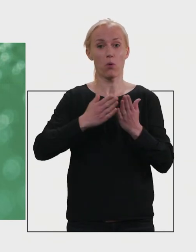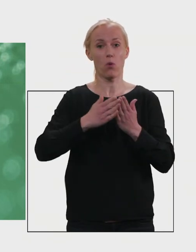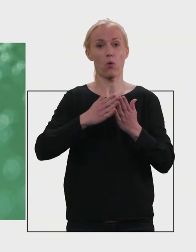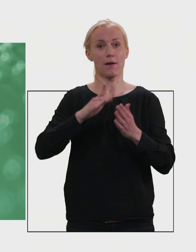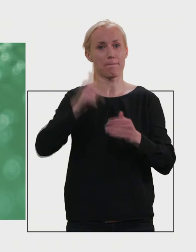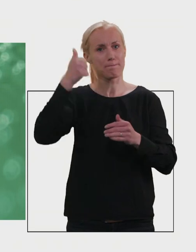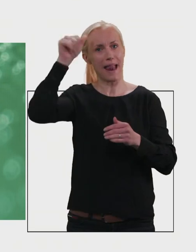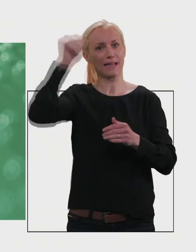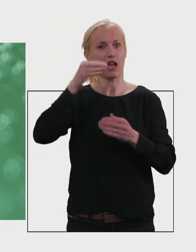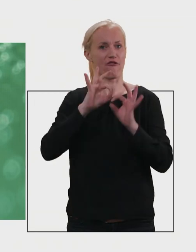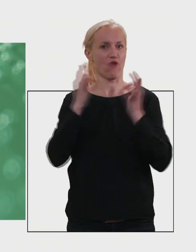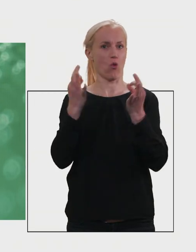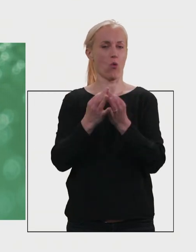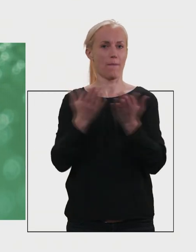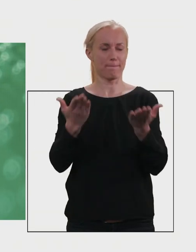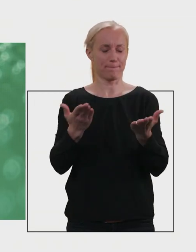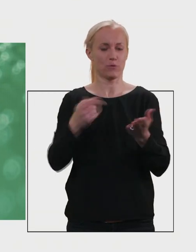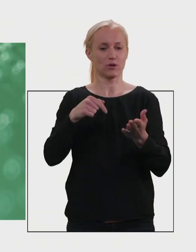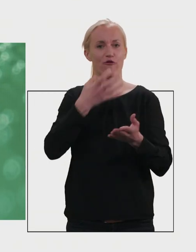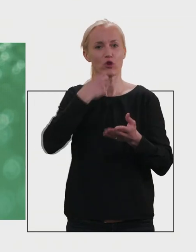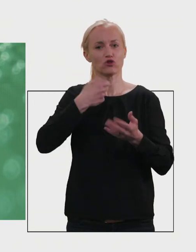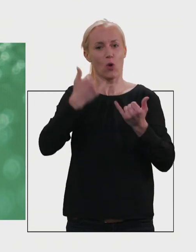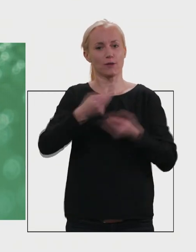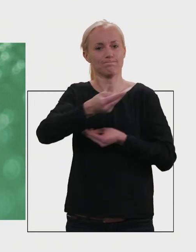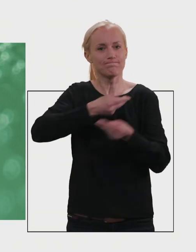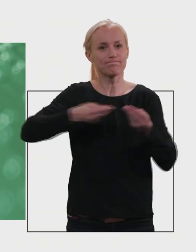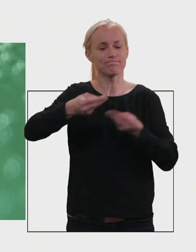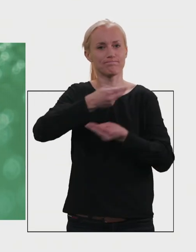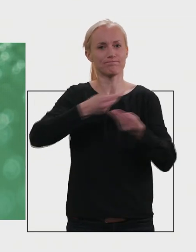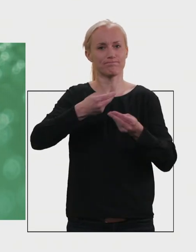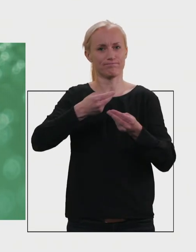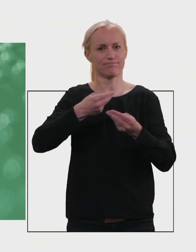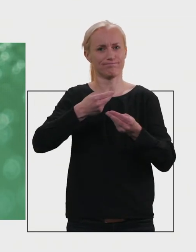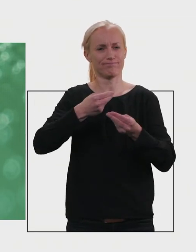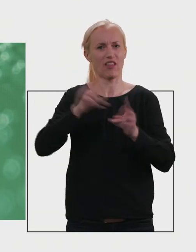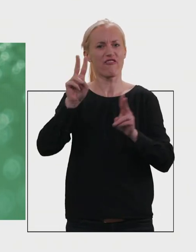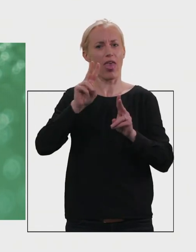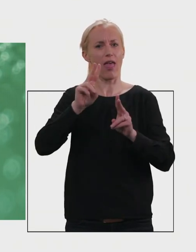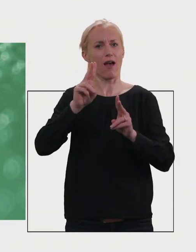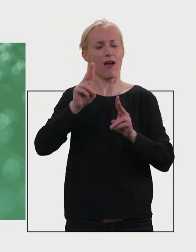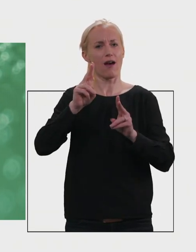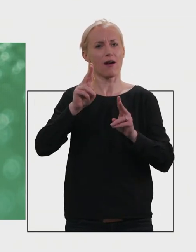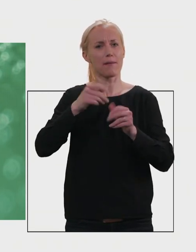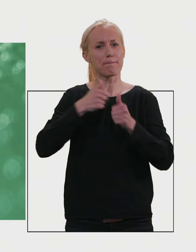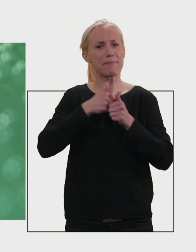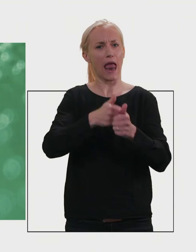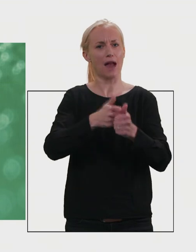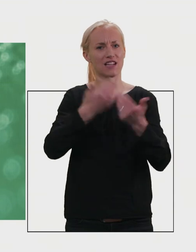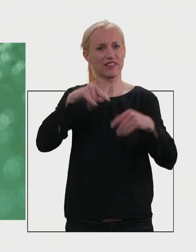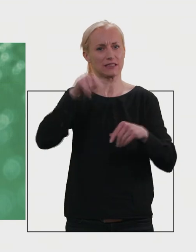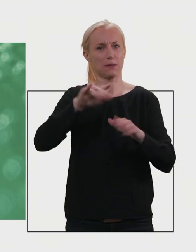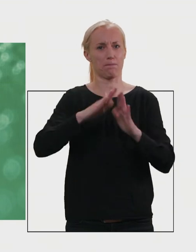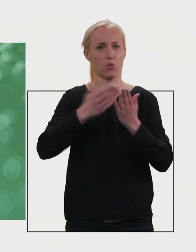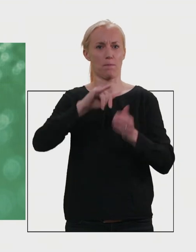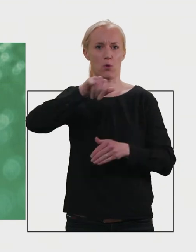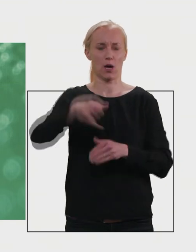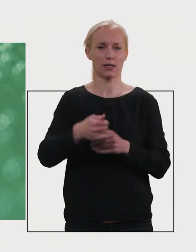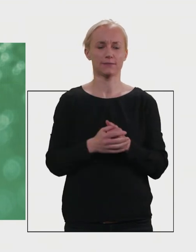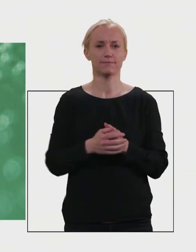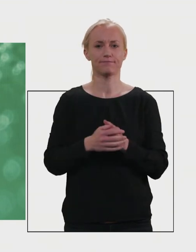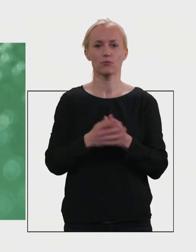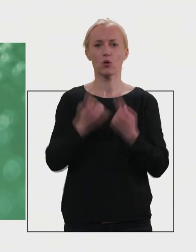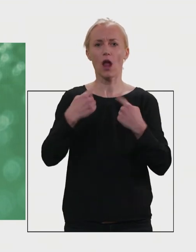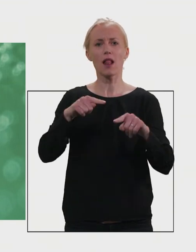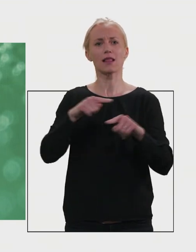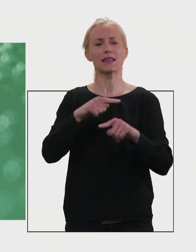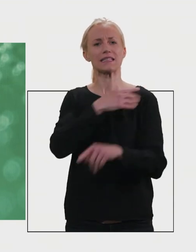reden mit Gästen, die dieses Buchprojekt sozusagen begleitet haben. Und auf der anderen Seite wollen